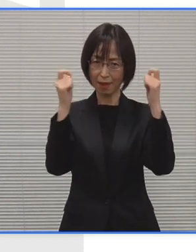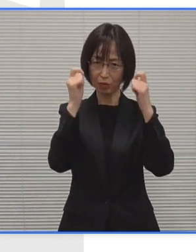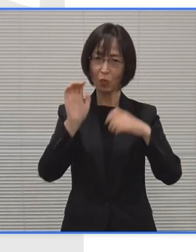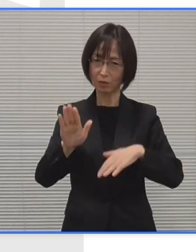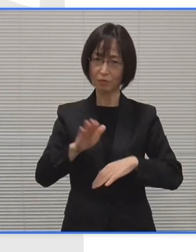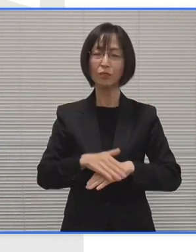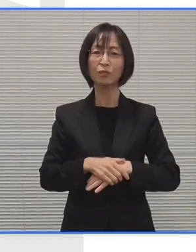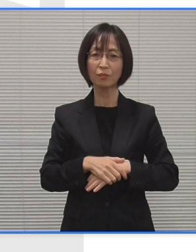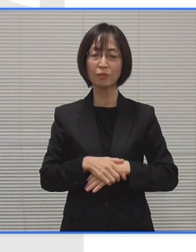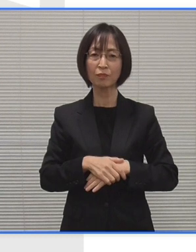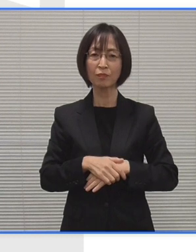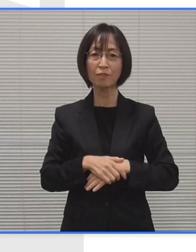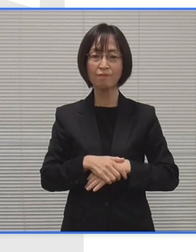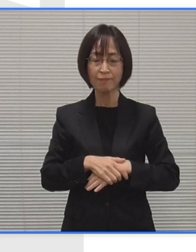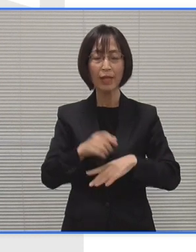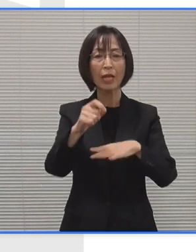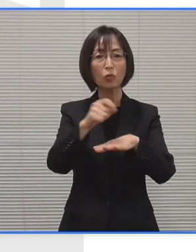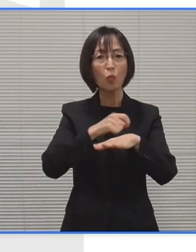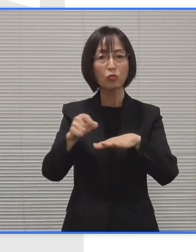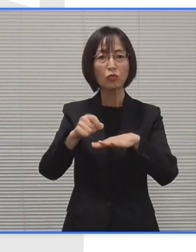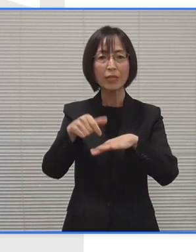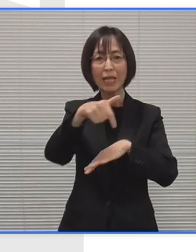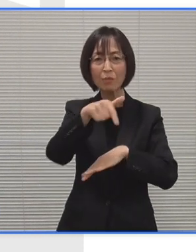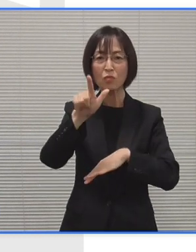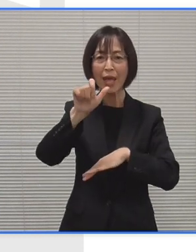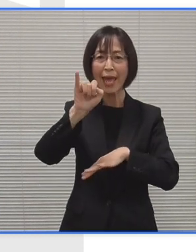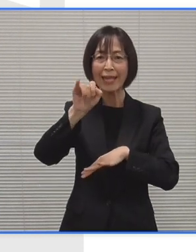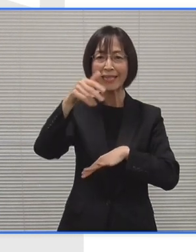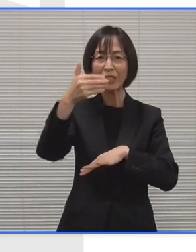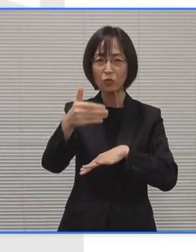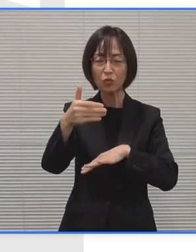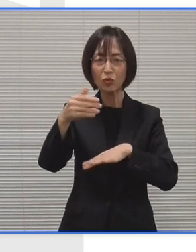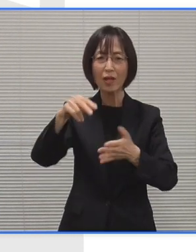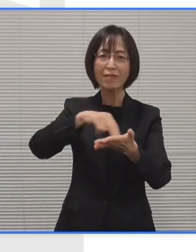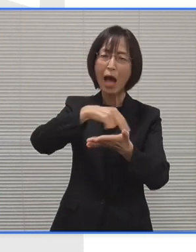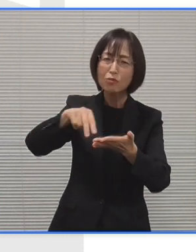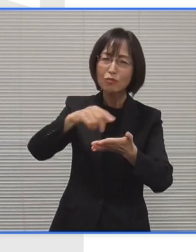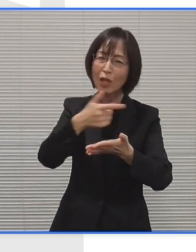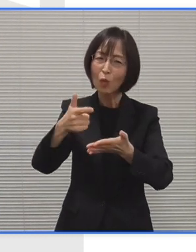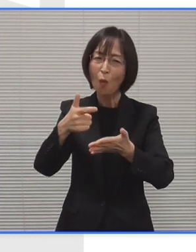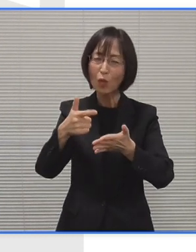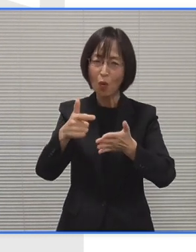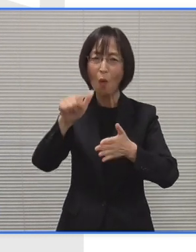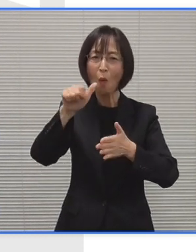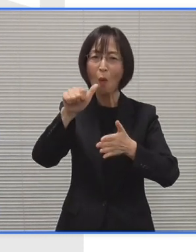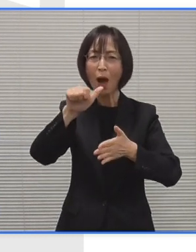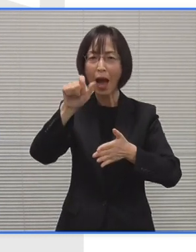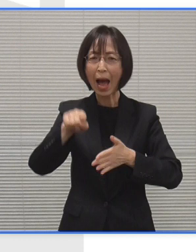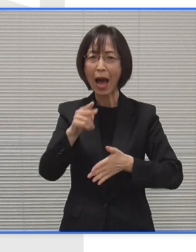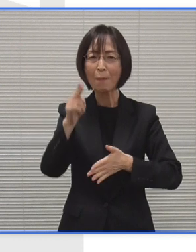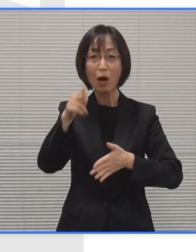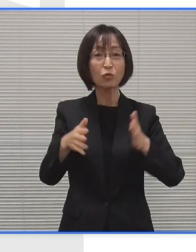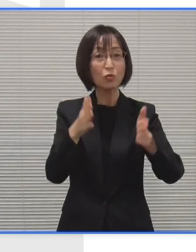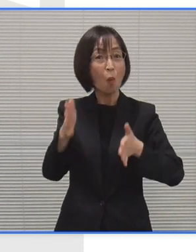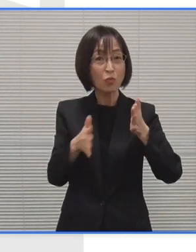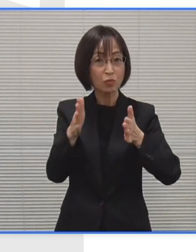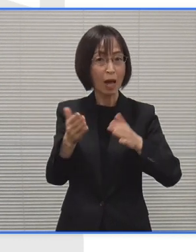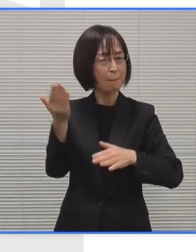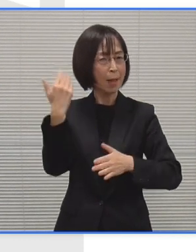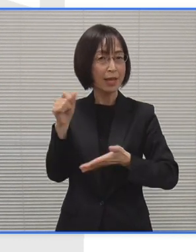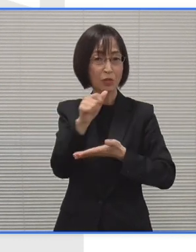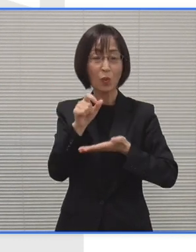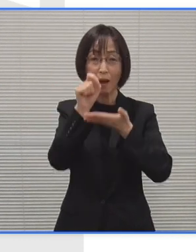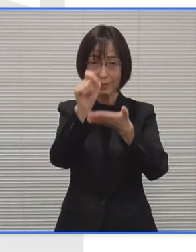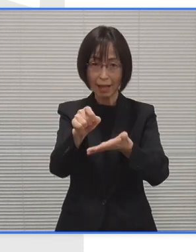。特にこのブレイクダンスやバルクールといったアーバンスポーツというのはですね、以前もご紹介いたし